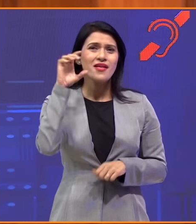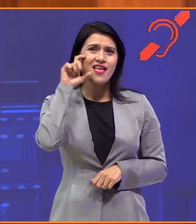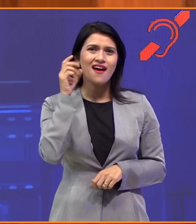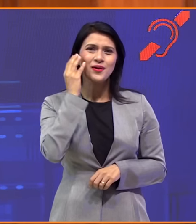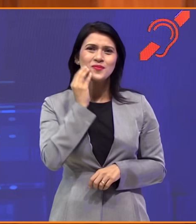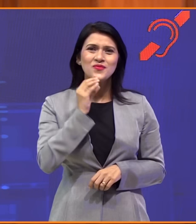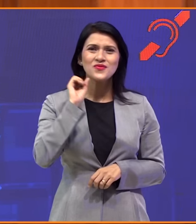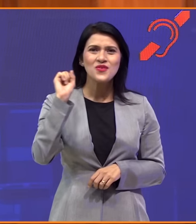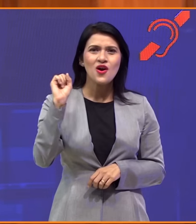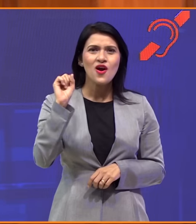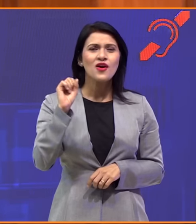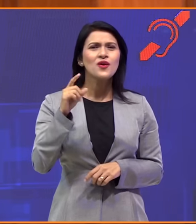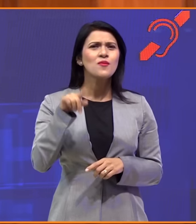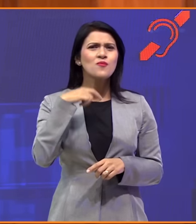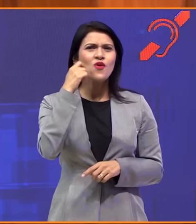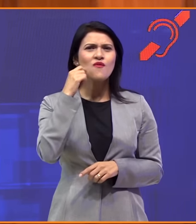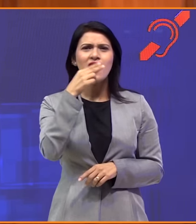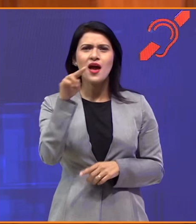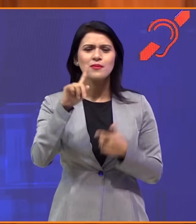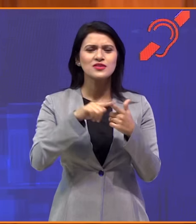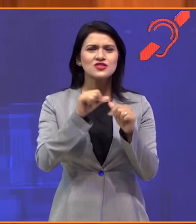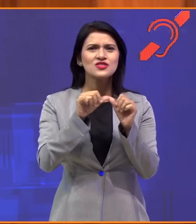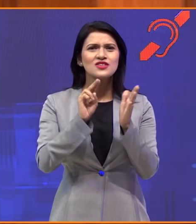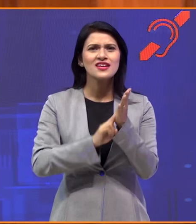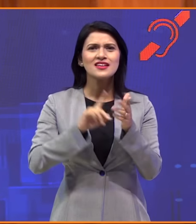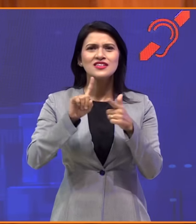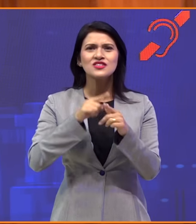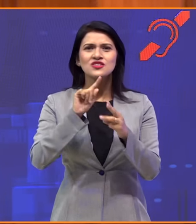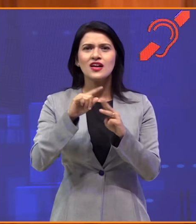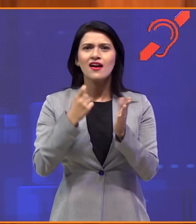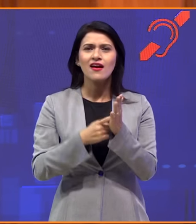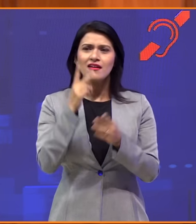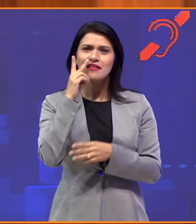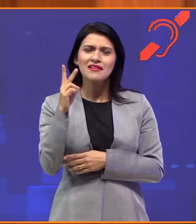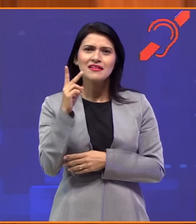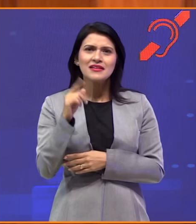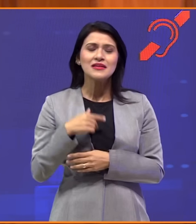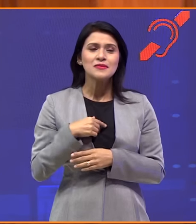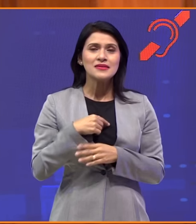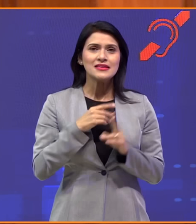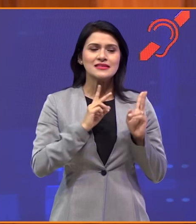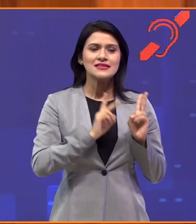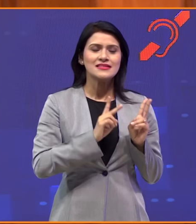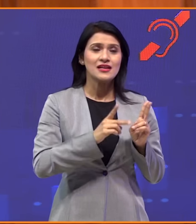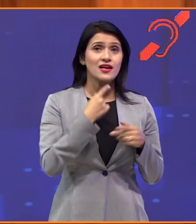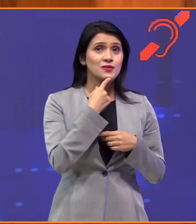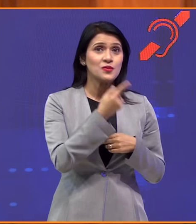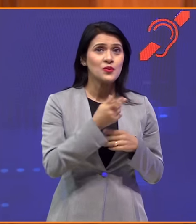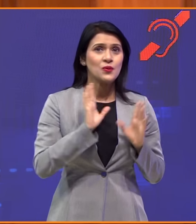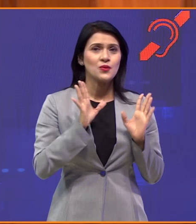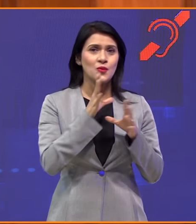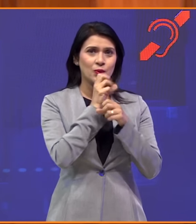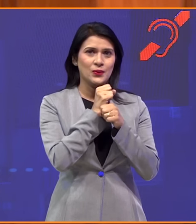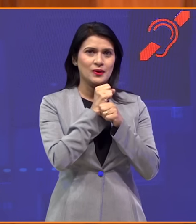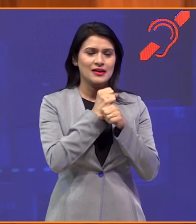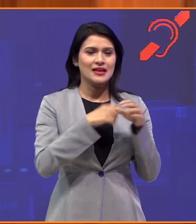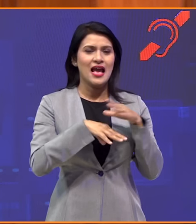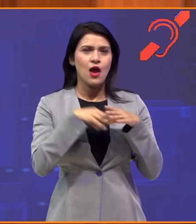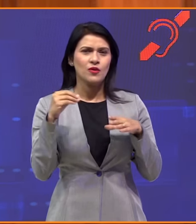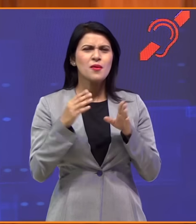जंजीर में मैंने तब से लेकर के जब तक मैं वहां से निकला नहीं तब तक मैंने बताया नहीं एक बार कोशिश की थी कि ऐसे ही